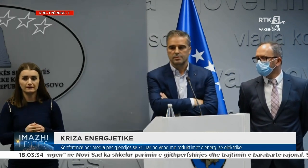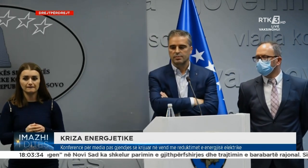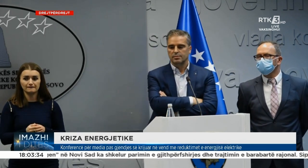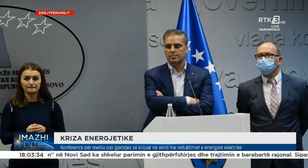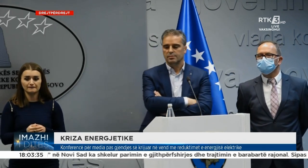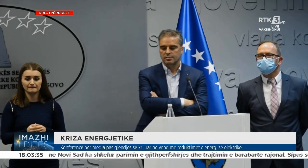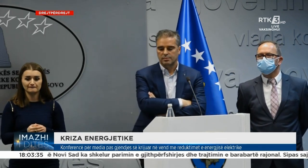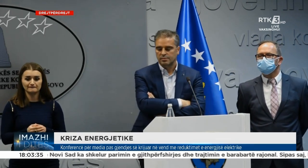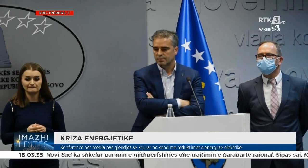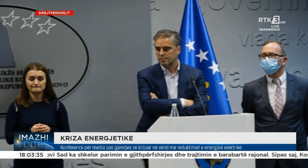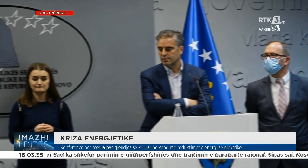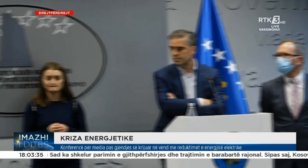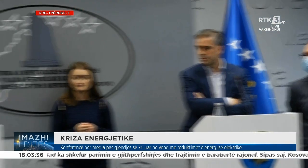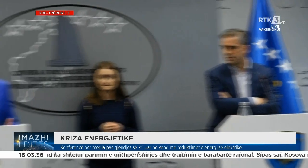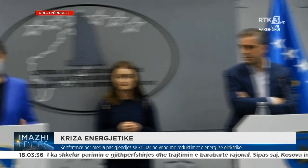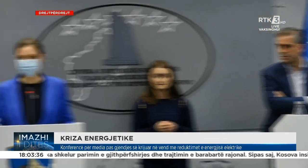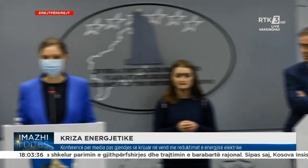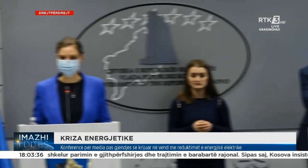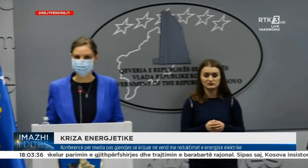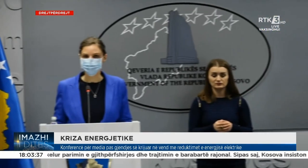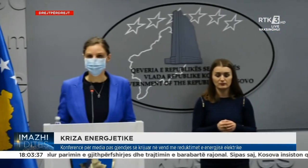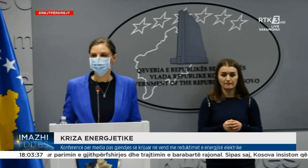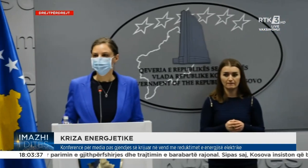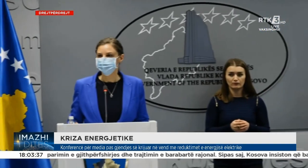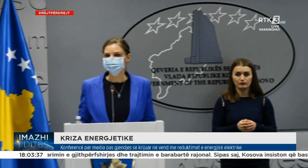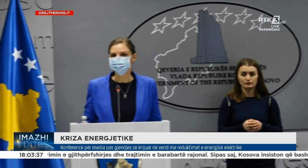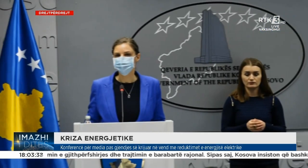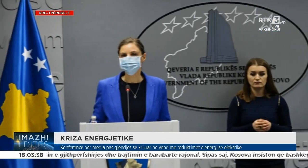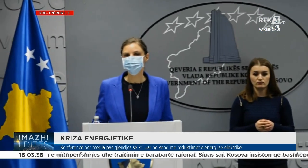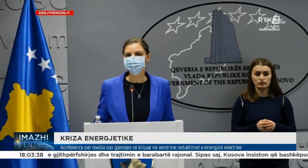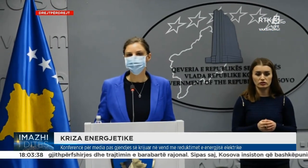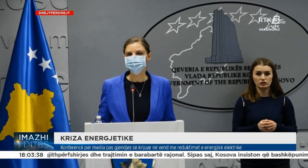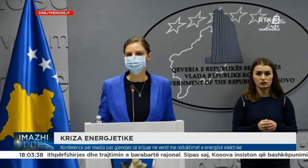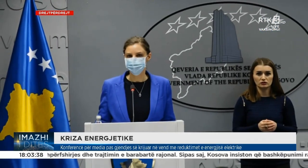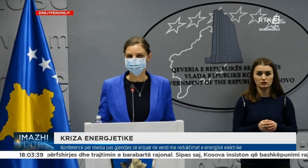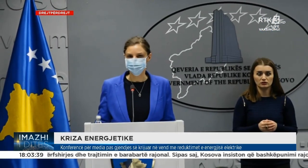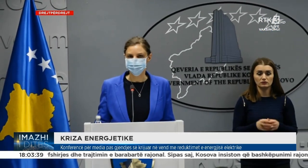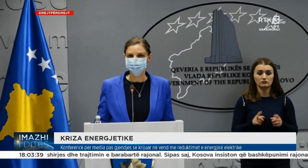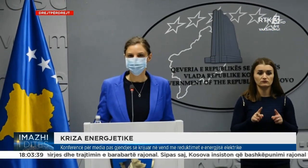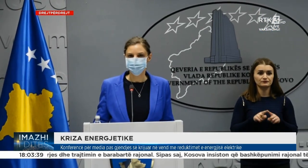një ankesë dhe pyetje që po vazhdon. Çfarë ka ndodhur në shumë raste,